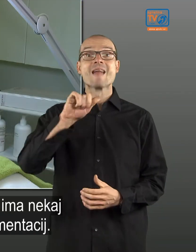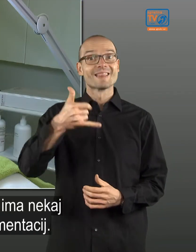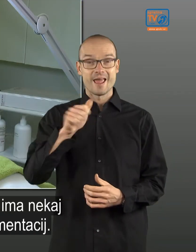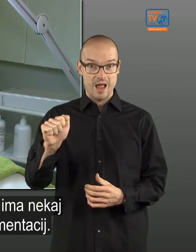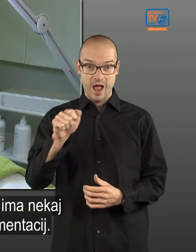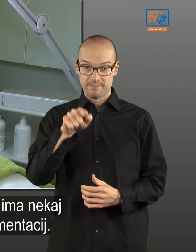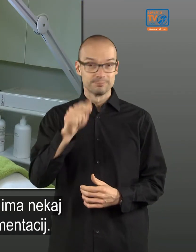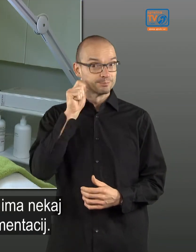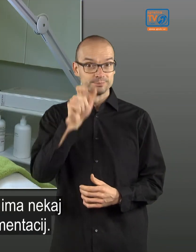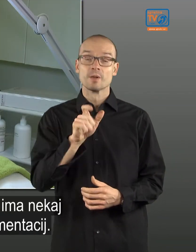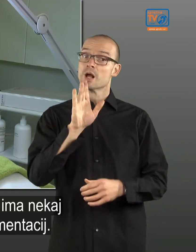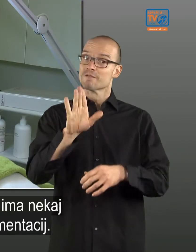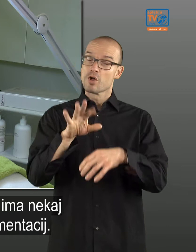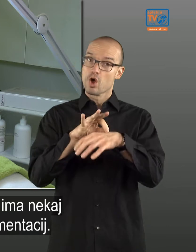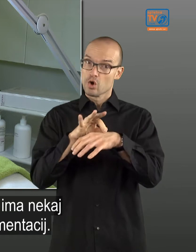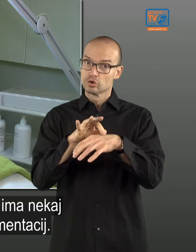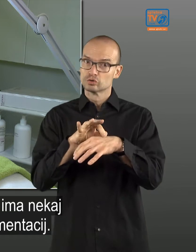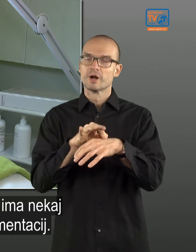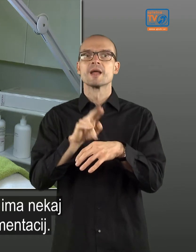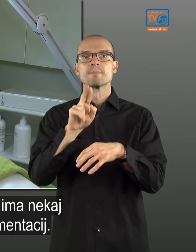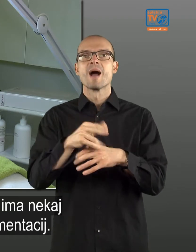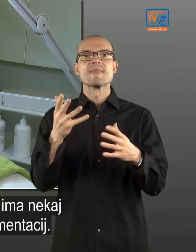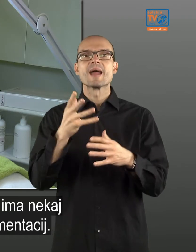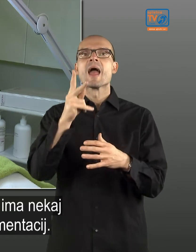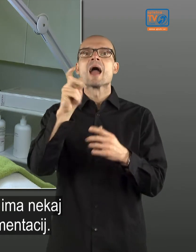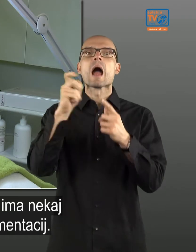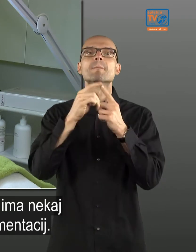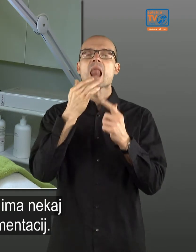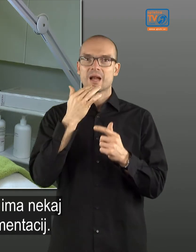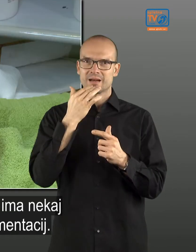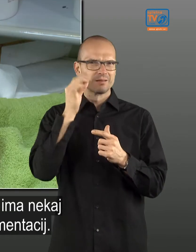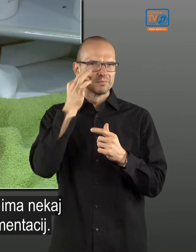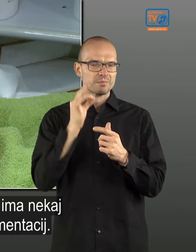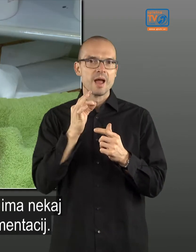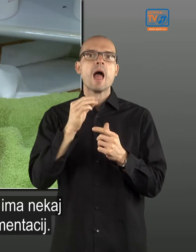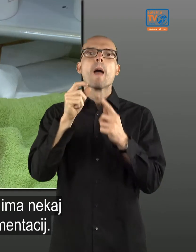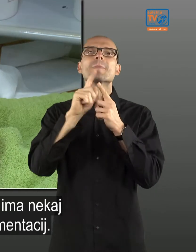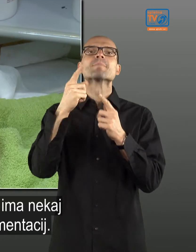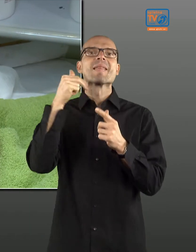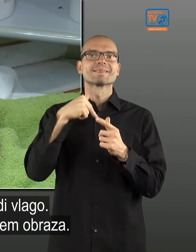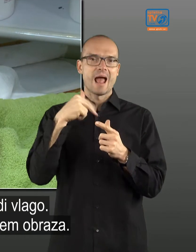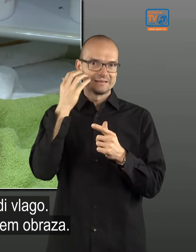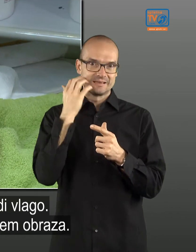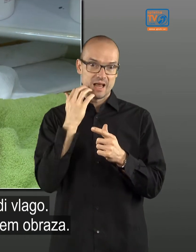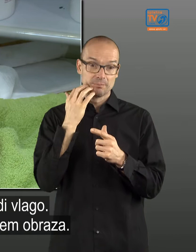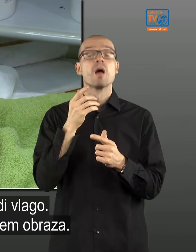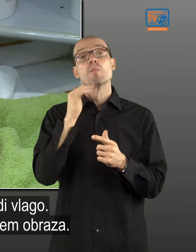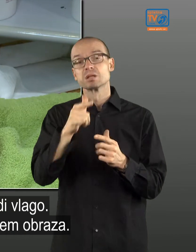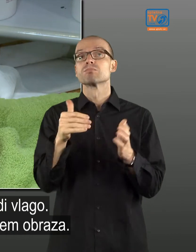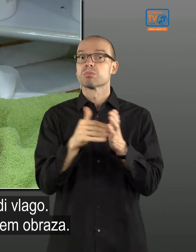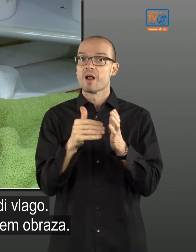Andreja, tvoja koža ima nekaj kapilar, nekaj pigmentacij, bi potrebovala